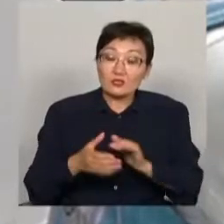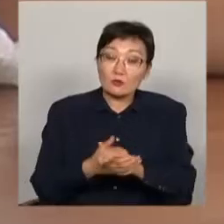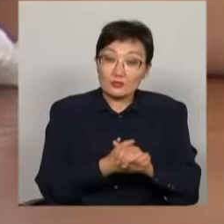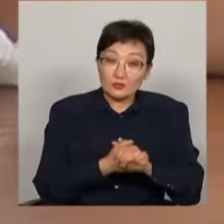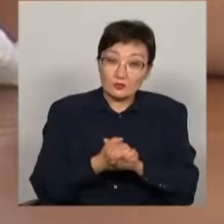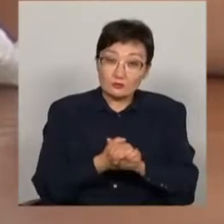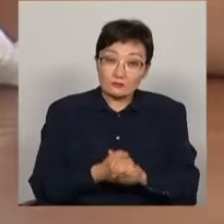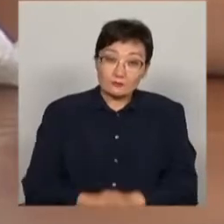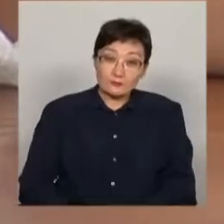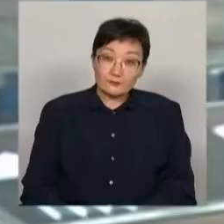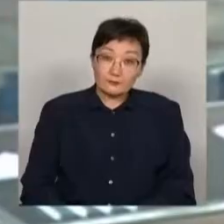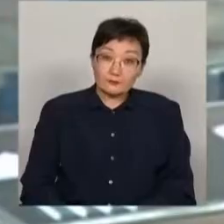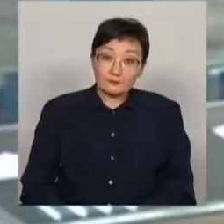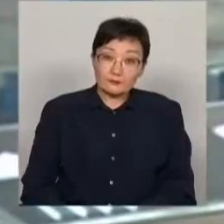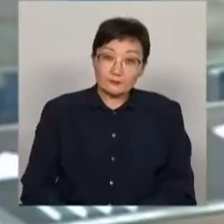татулық.